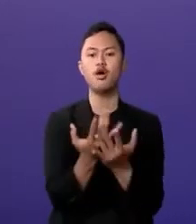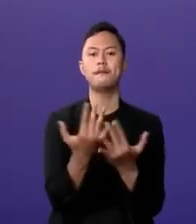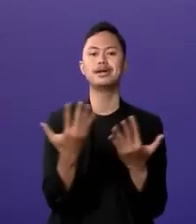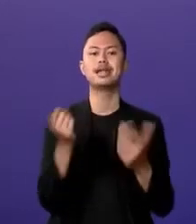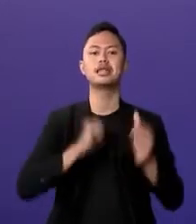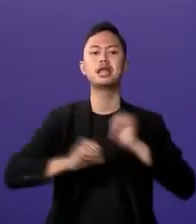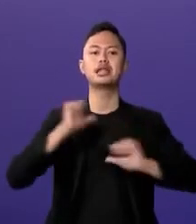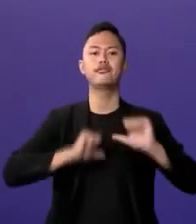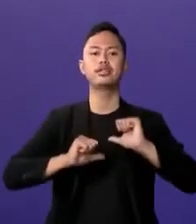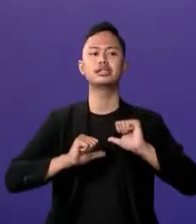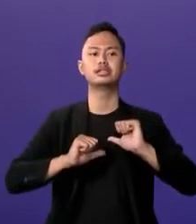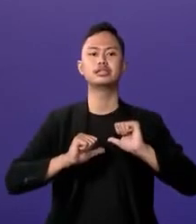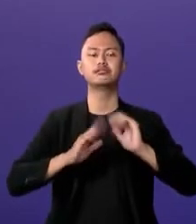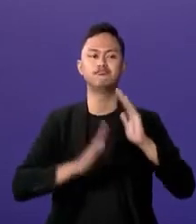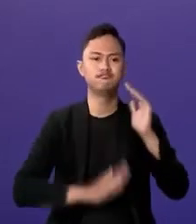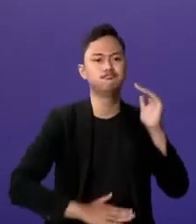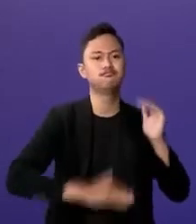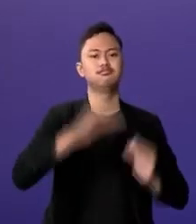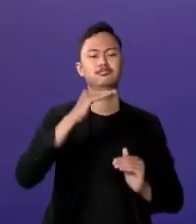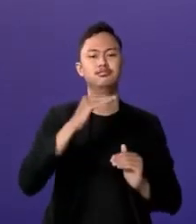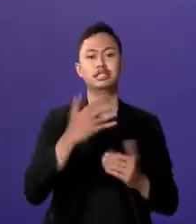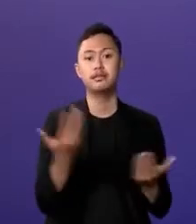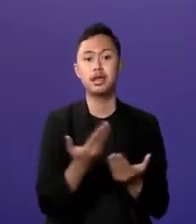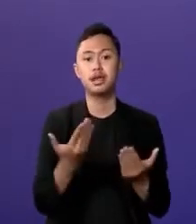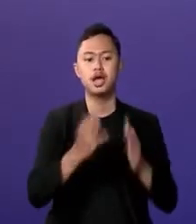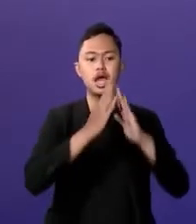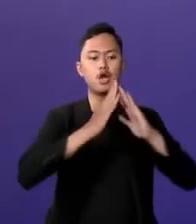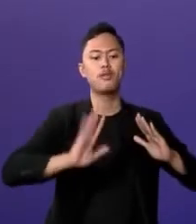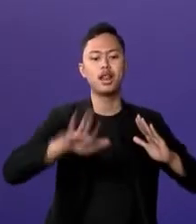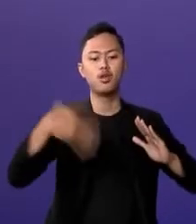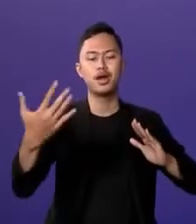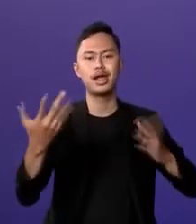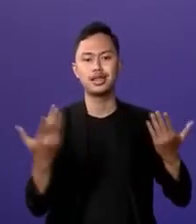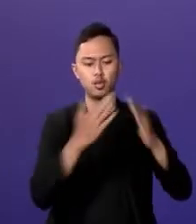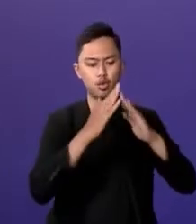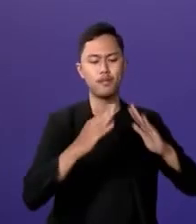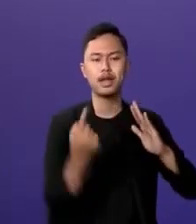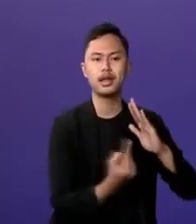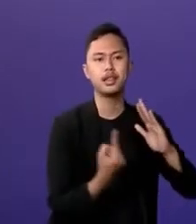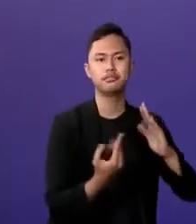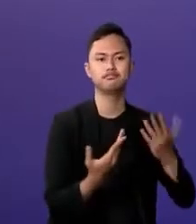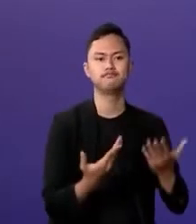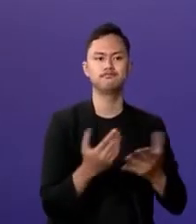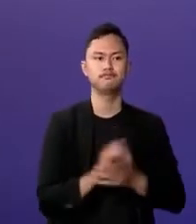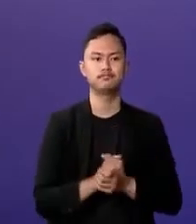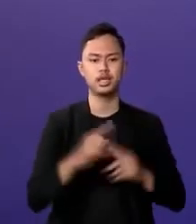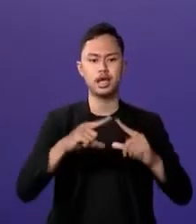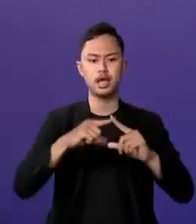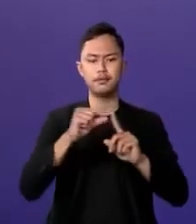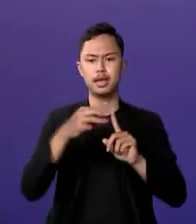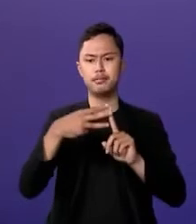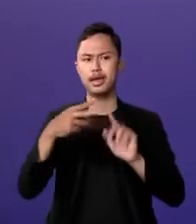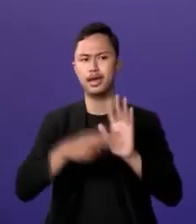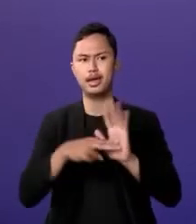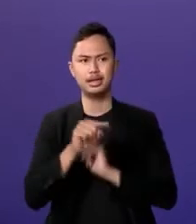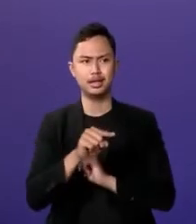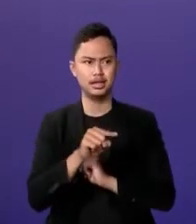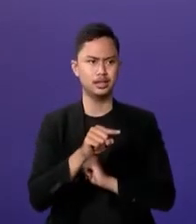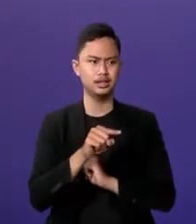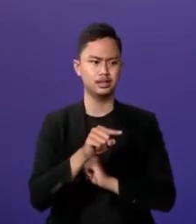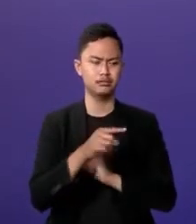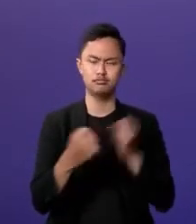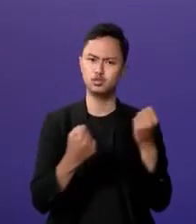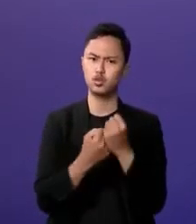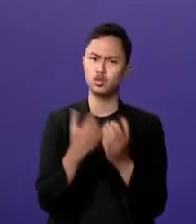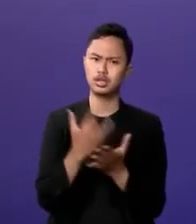kegiatannya meningkat baik di luar rumah maupun di dalam rumah dan APBN dalam hal ini akan terus